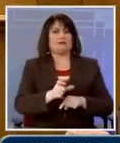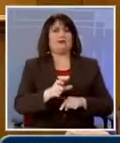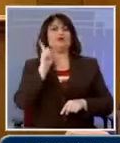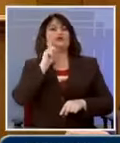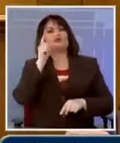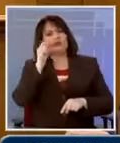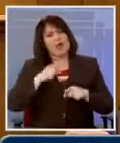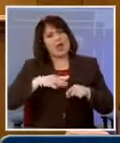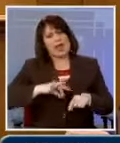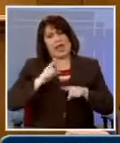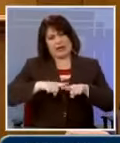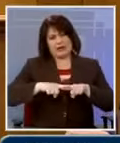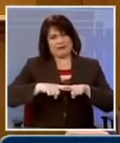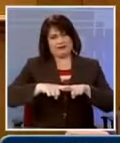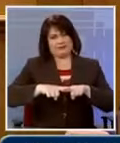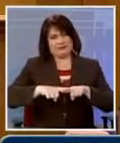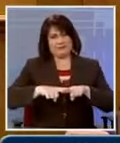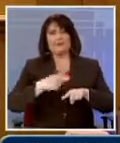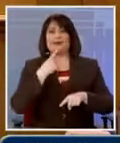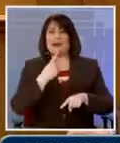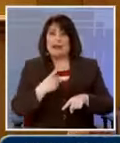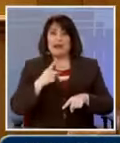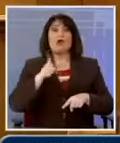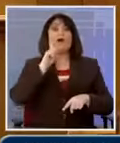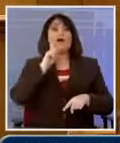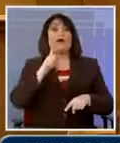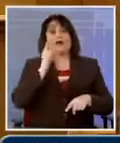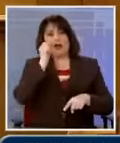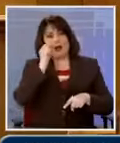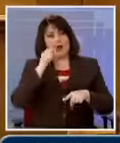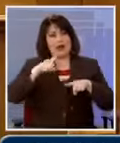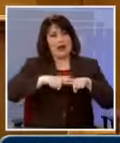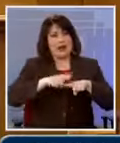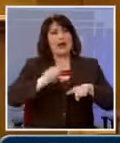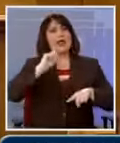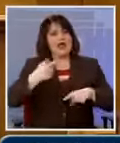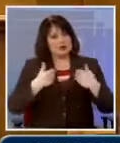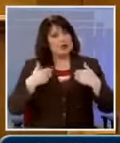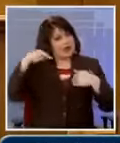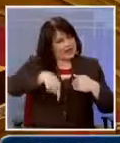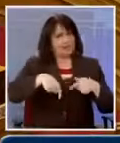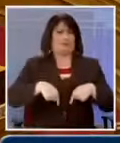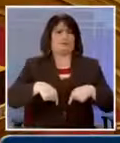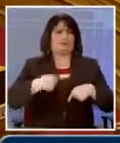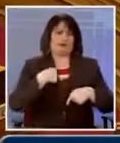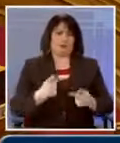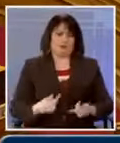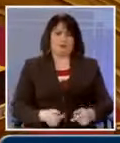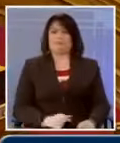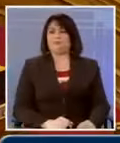Ελληνίδες και τους Έλληνες, εν ονόματι των οποίων και κατ' εντολή των οποίων βρίσκομαι σήμερα ενώπιον σας.